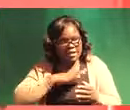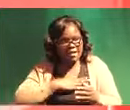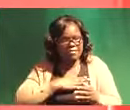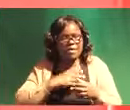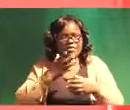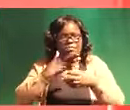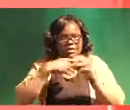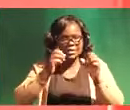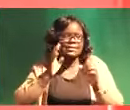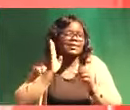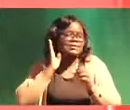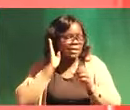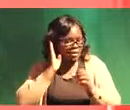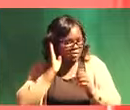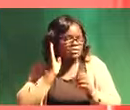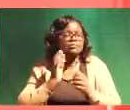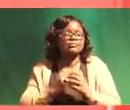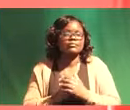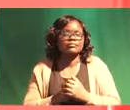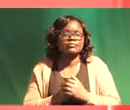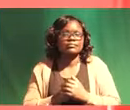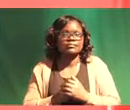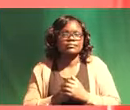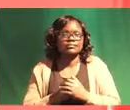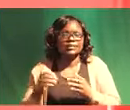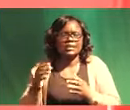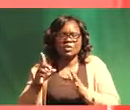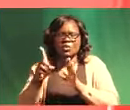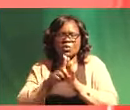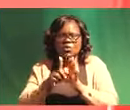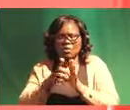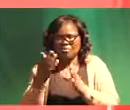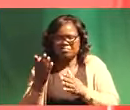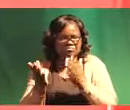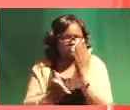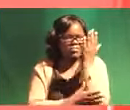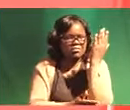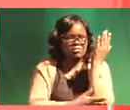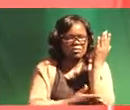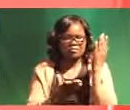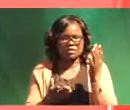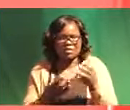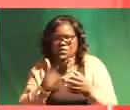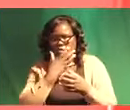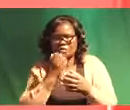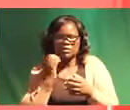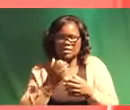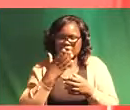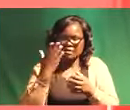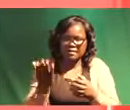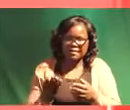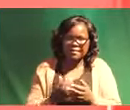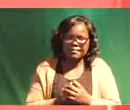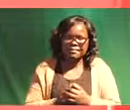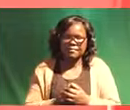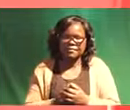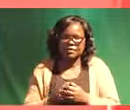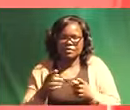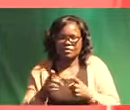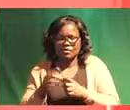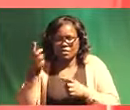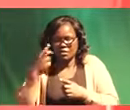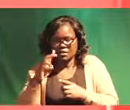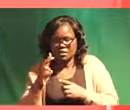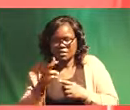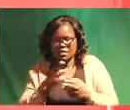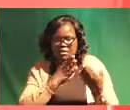rais amefanya nini? Sile sheria mbaya mbaya ya saafa, mheshimiwa Lentori ako hapa, pia ataona ule